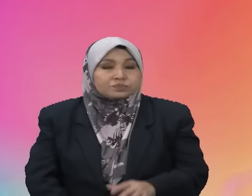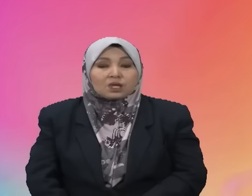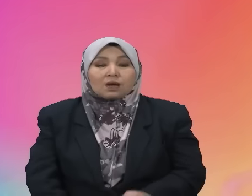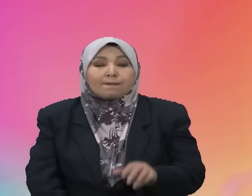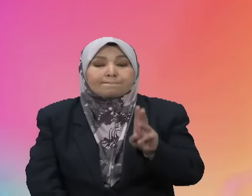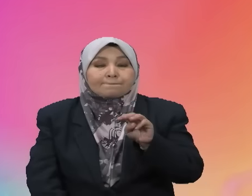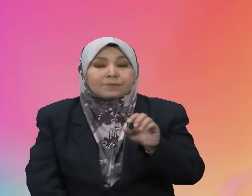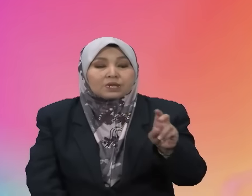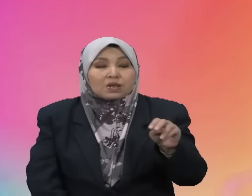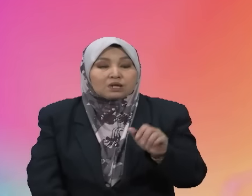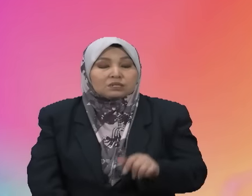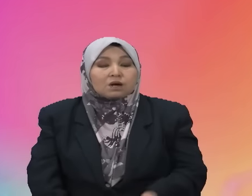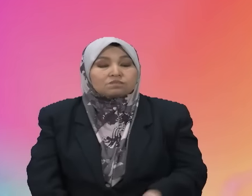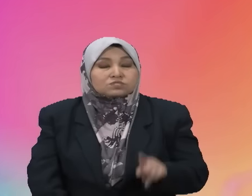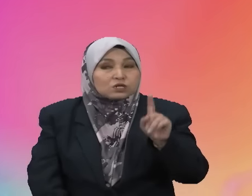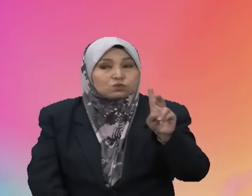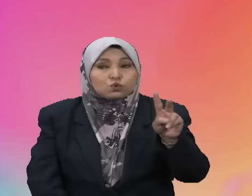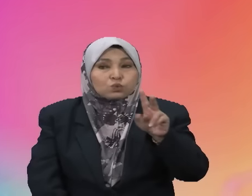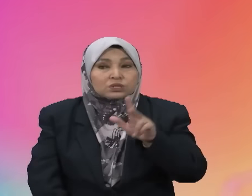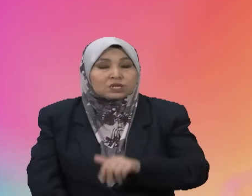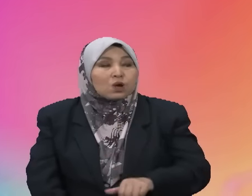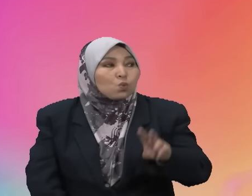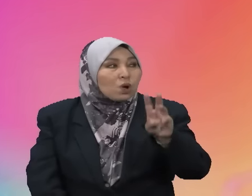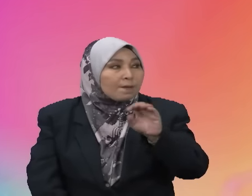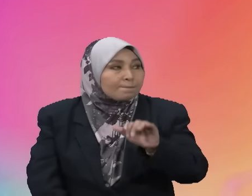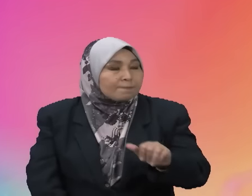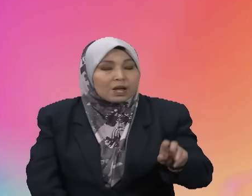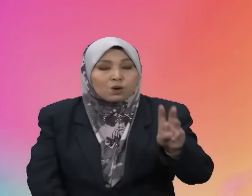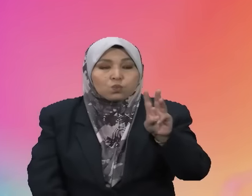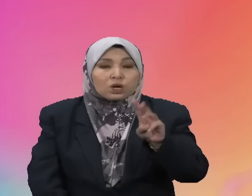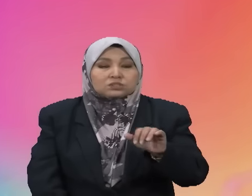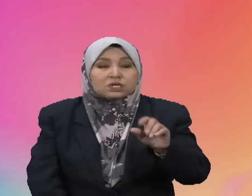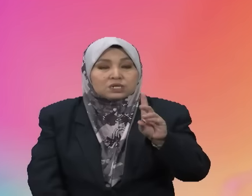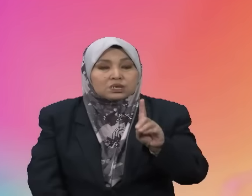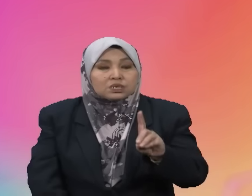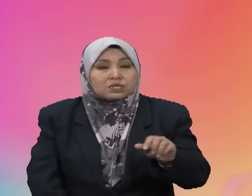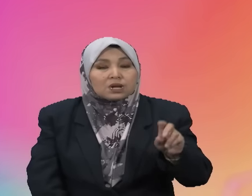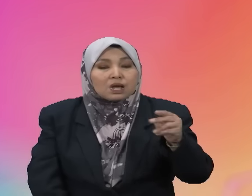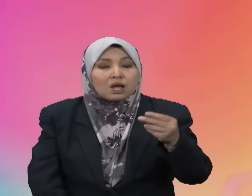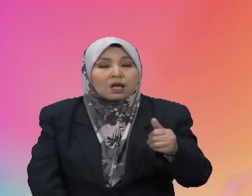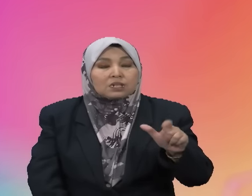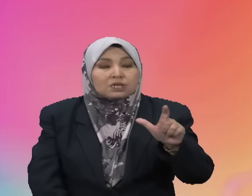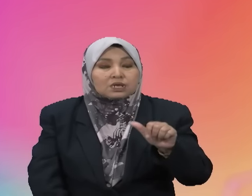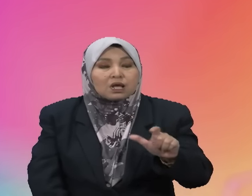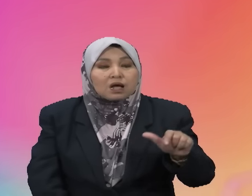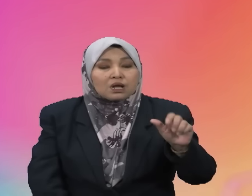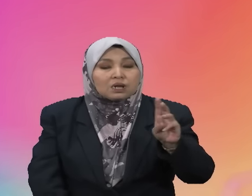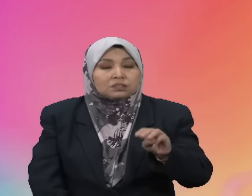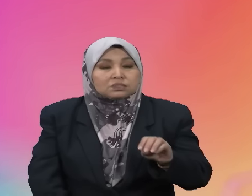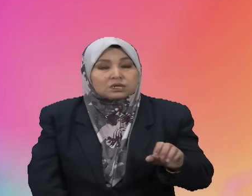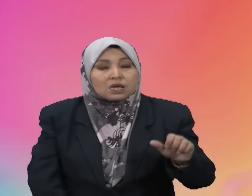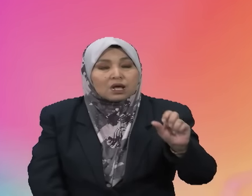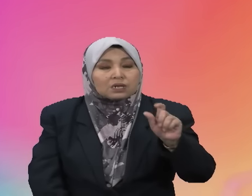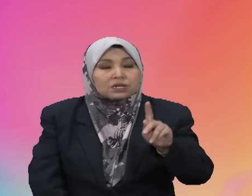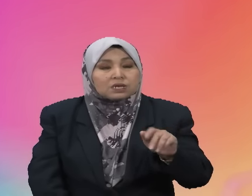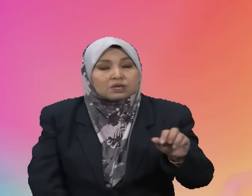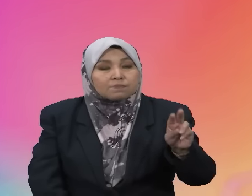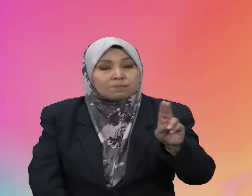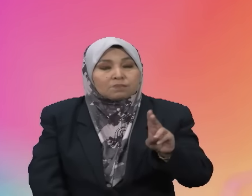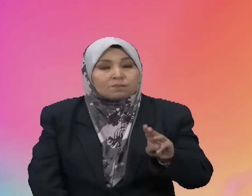min. 1 2 3. Wa ma wajadna li